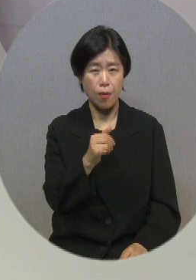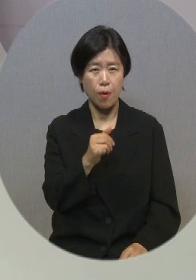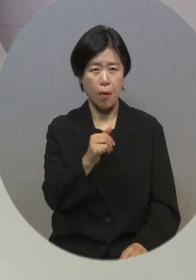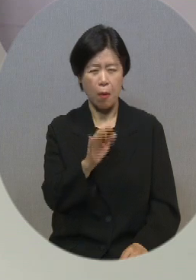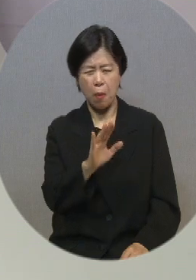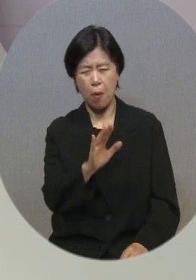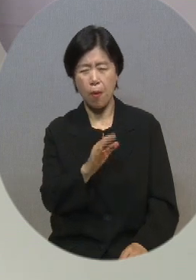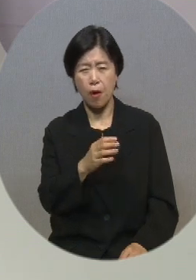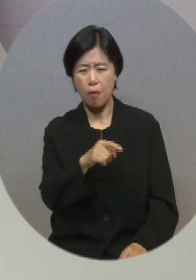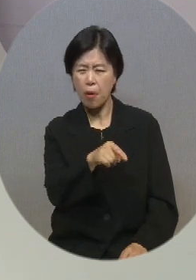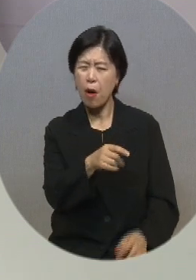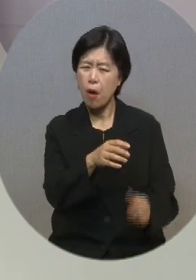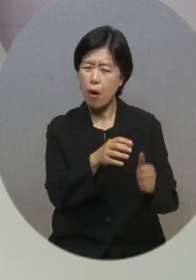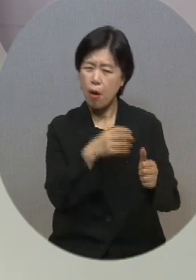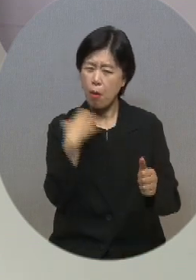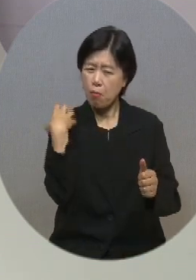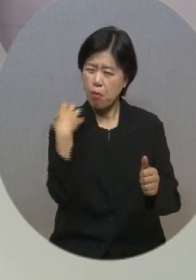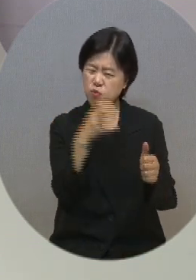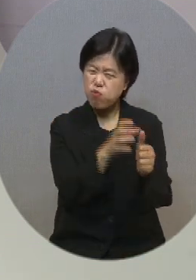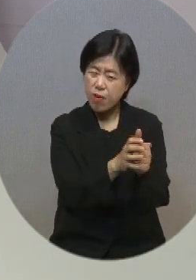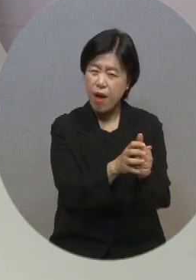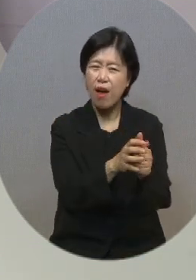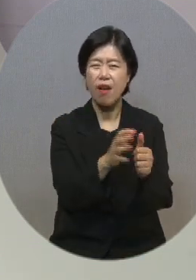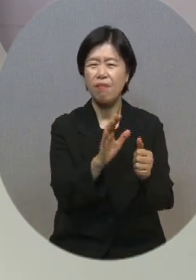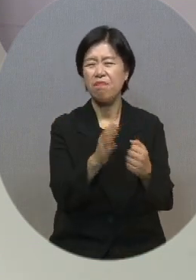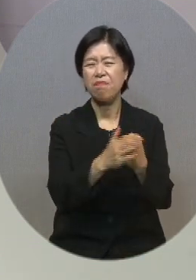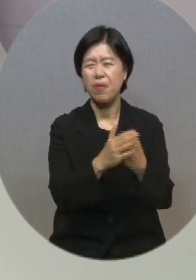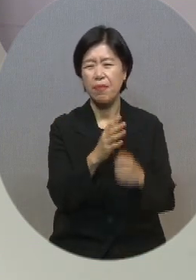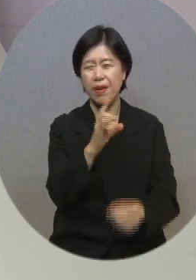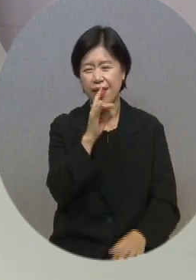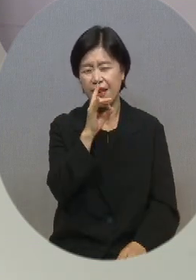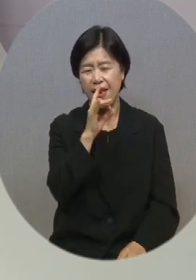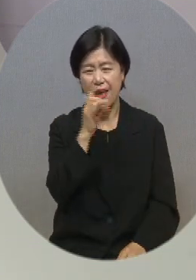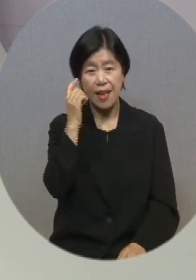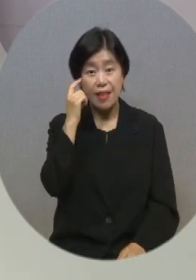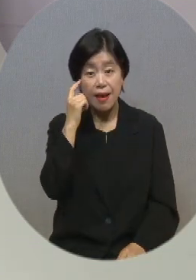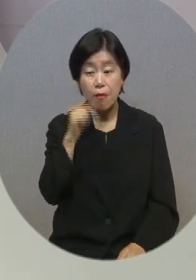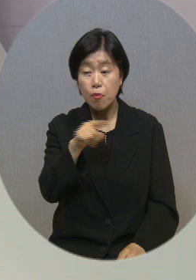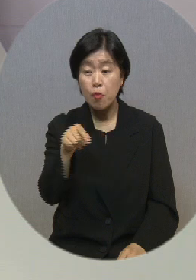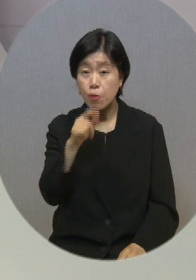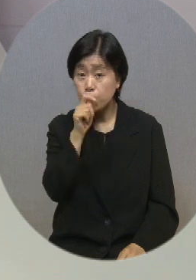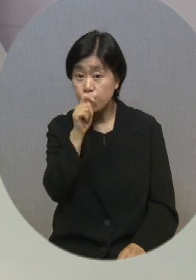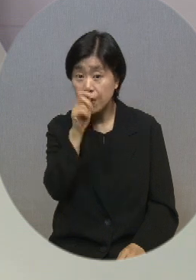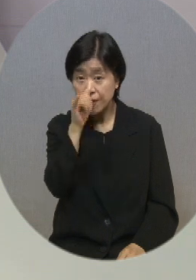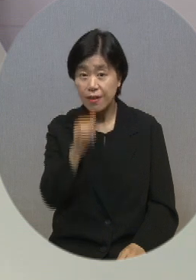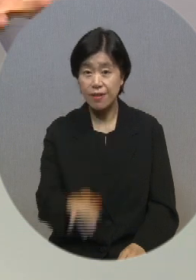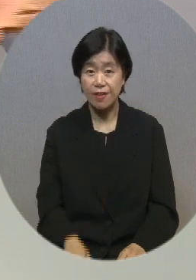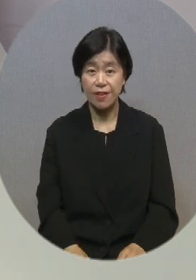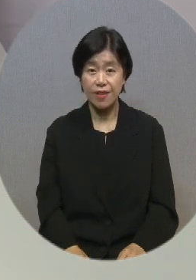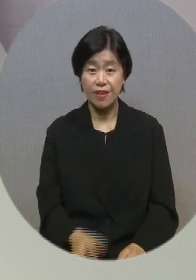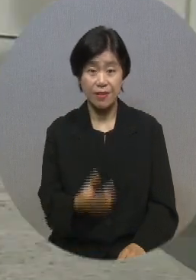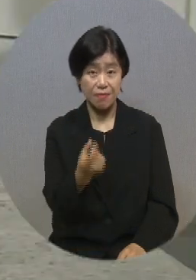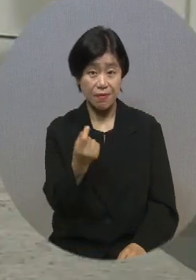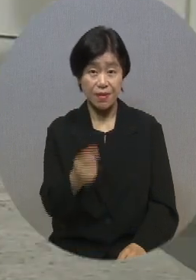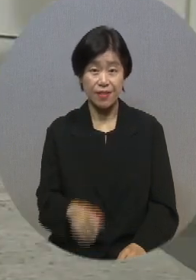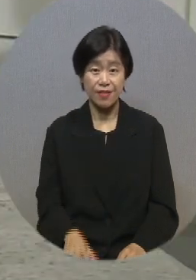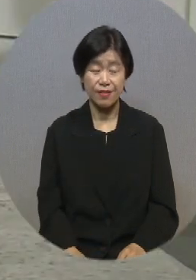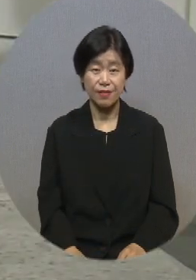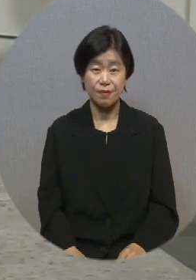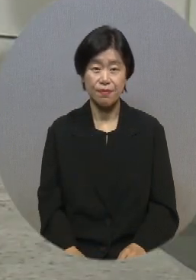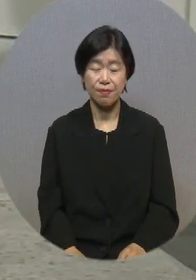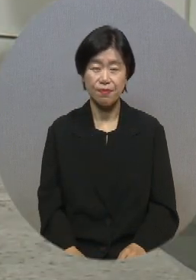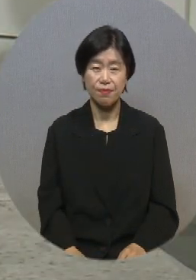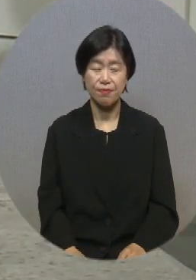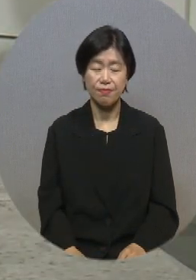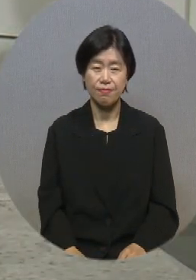내가 더 잘해야지 막 친구들 네. 이렇게 관심 갖고 있구나. 어머나 내가 왜 그때 노래 자랑 나간다고 얘기를 안 했을까. 이래 갖고.